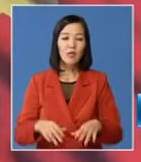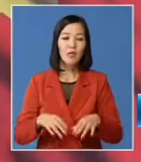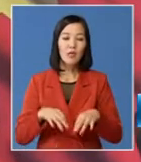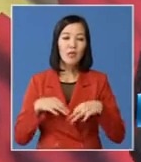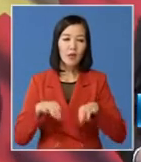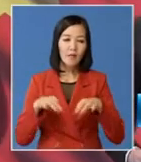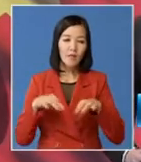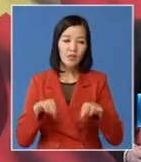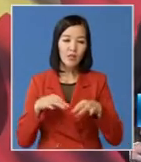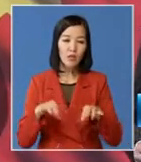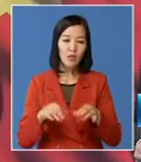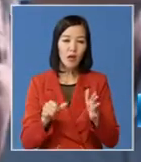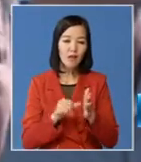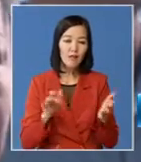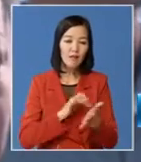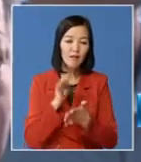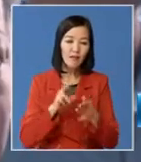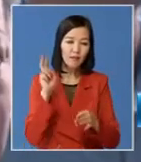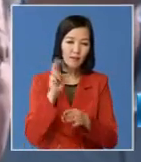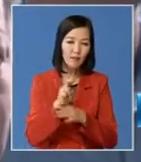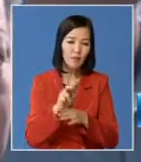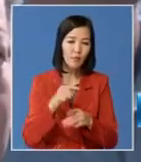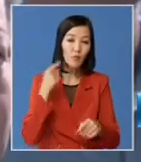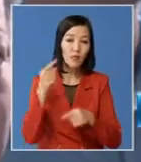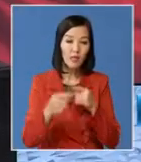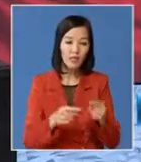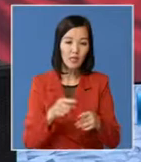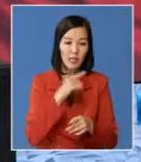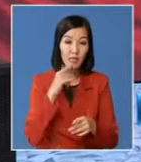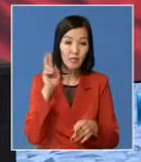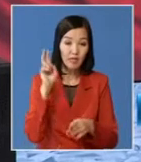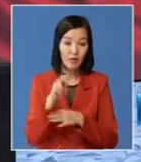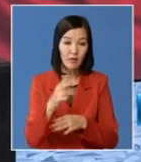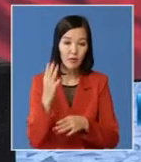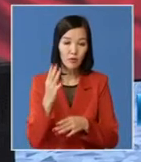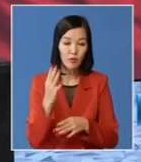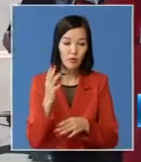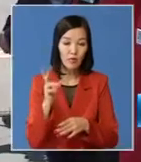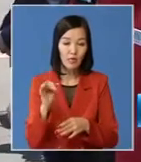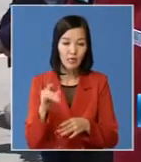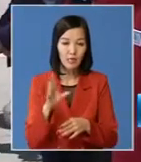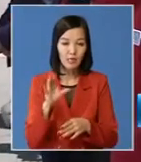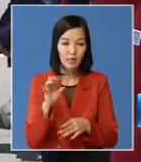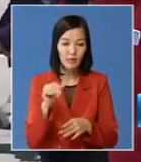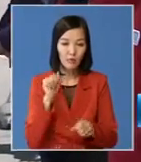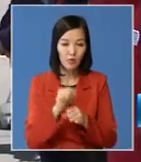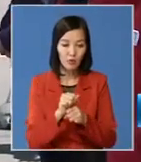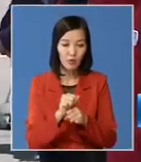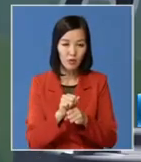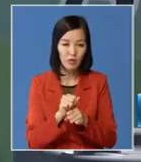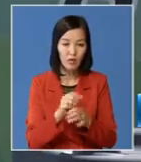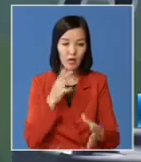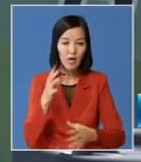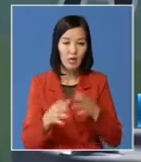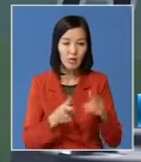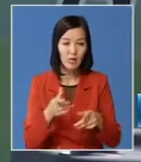көліктер Қазақстанның 6 қаласын басып өтіп, әрі қарай Ресейге бағыталады. Ал қазанның 4-ті күні Санкт-Петербургке жетіп, тоқтайды. Онда олар